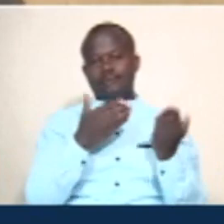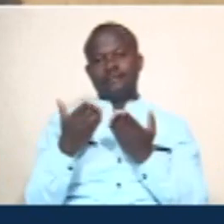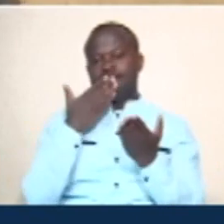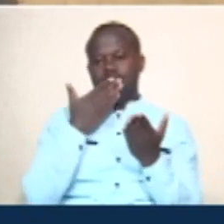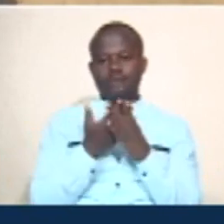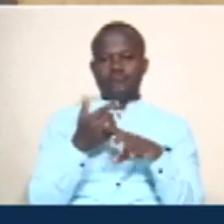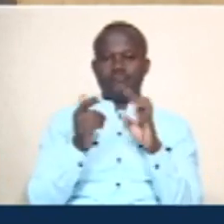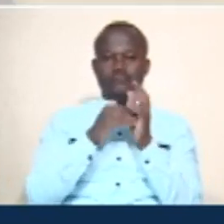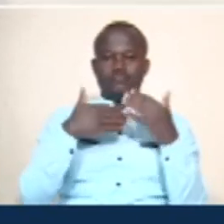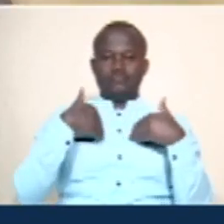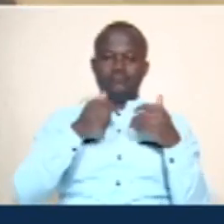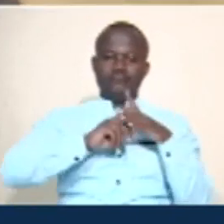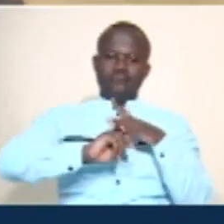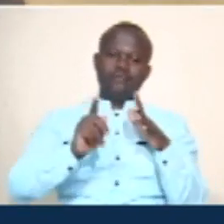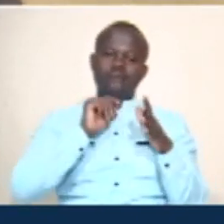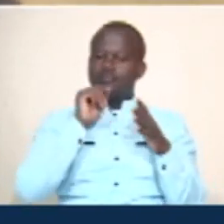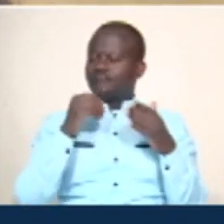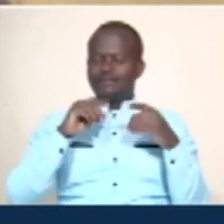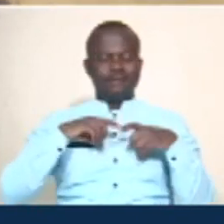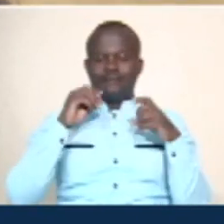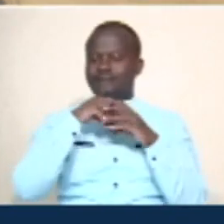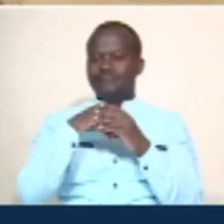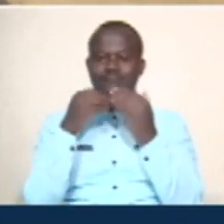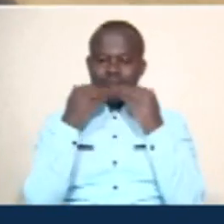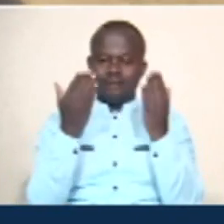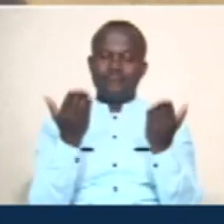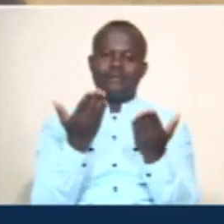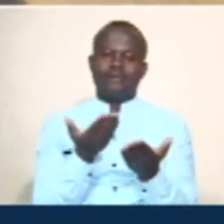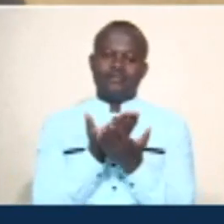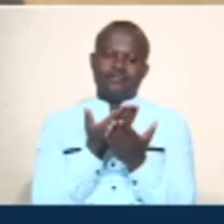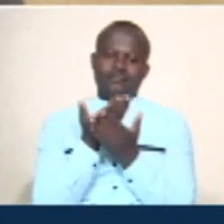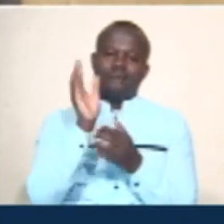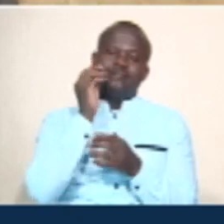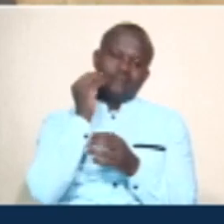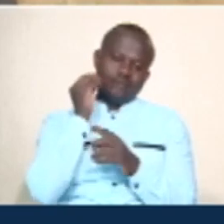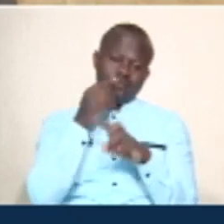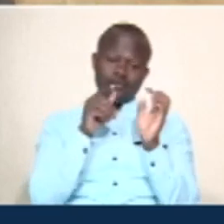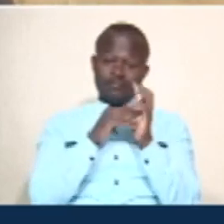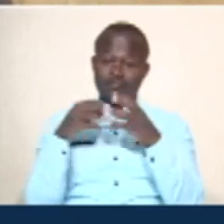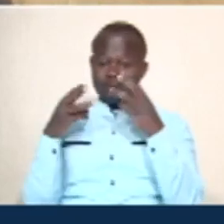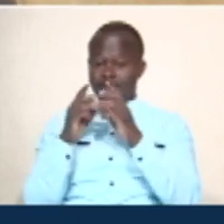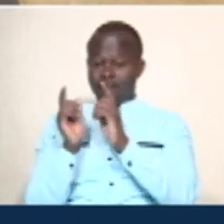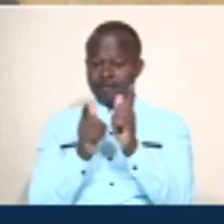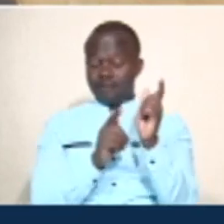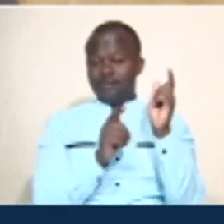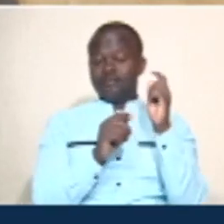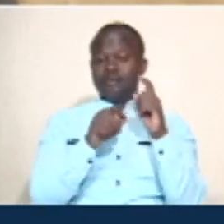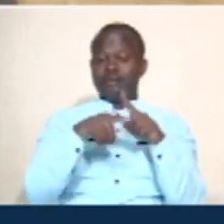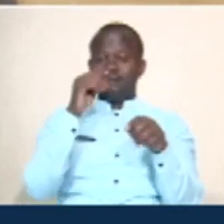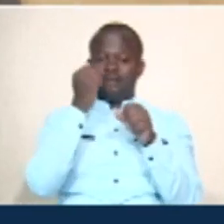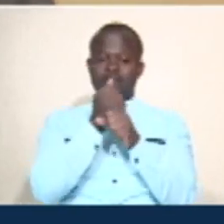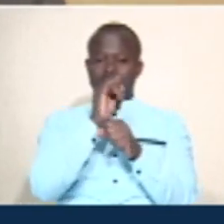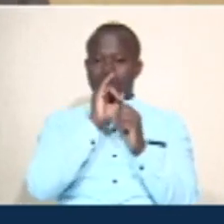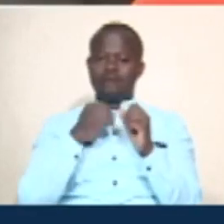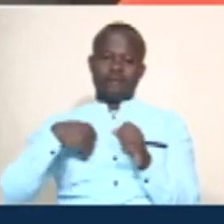neza. Ariko ubuzima bw'ubuhunzi nta buzima buburimo. Dukeneye gutaha iwacu kandi intambara n'ubwicanyi bukorerwa abatutsi iwacu